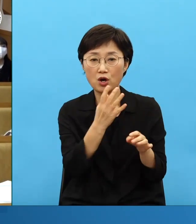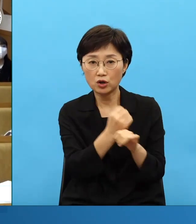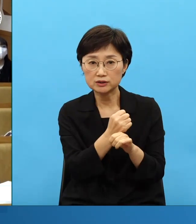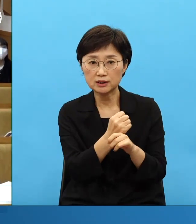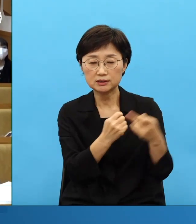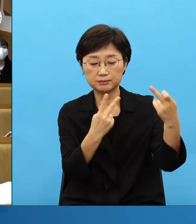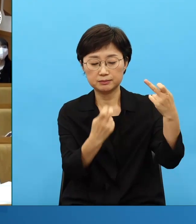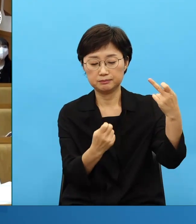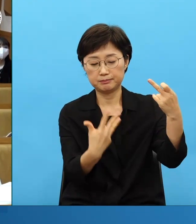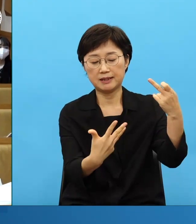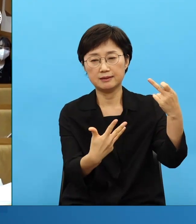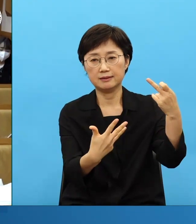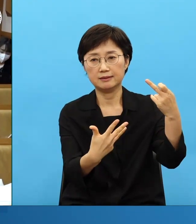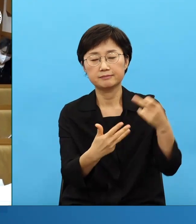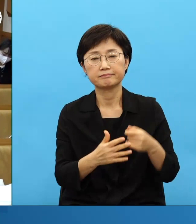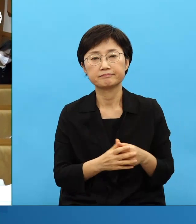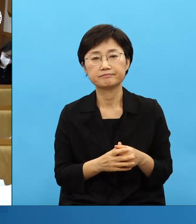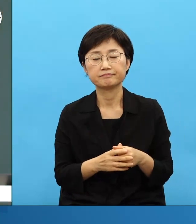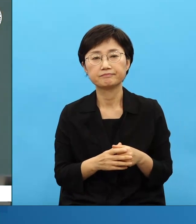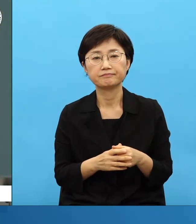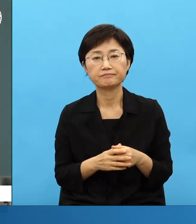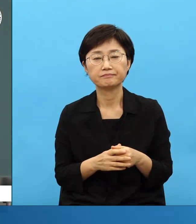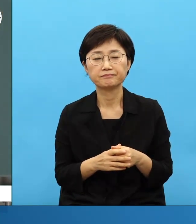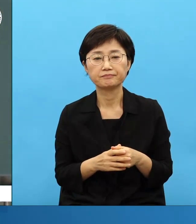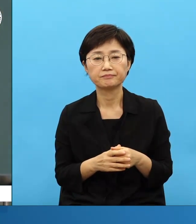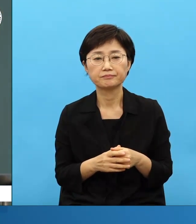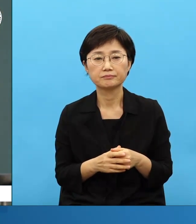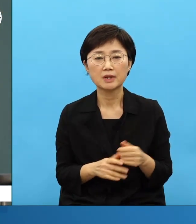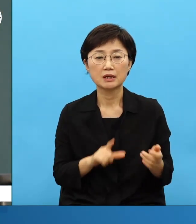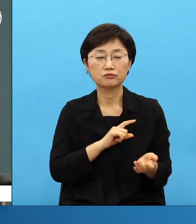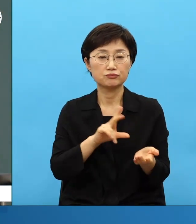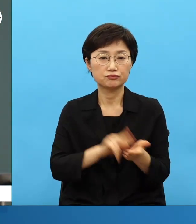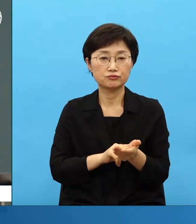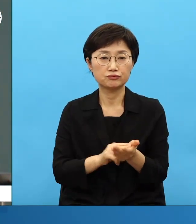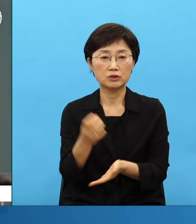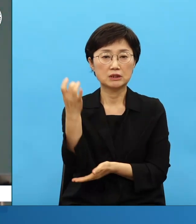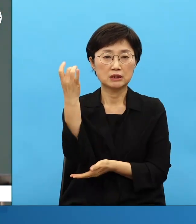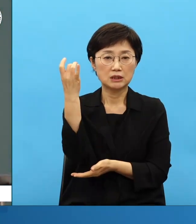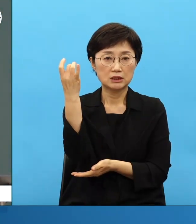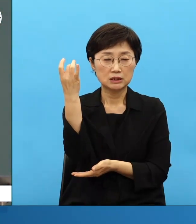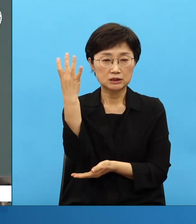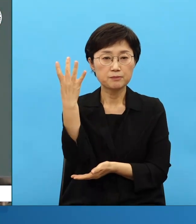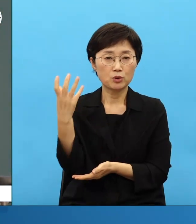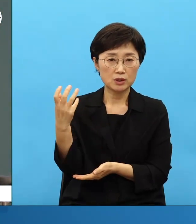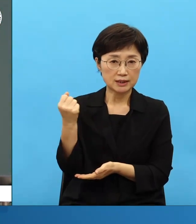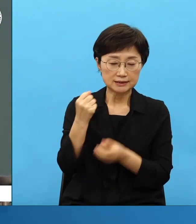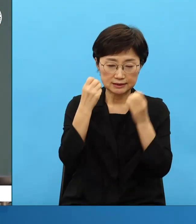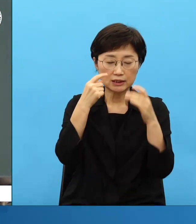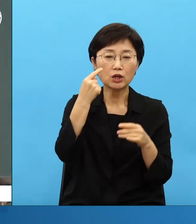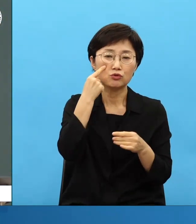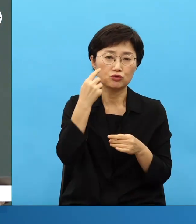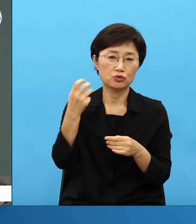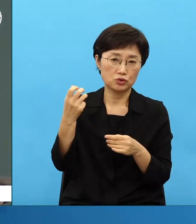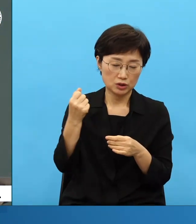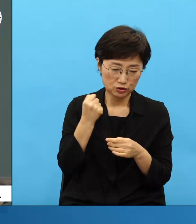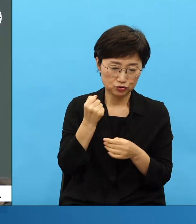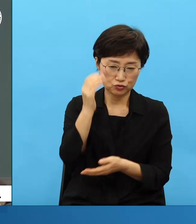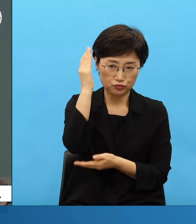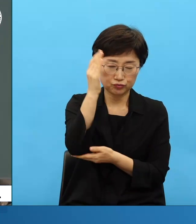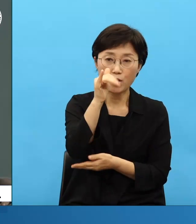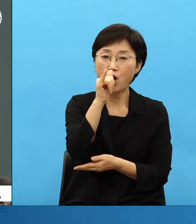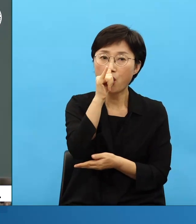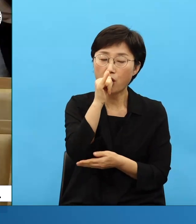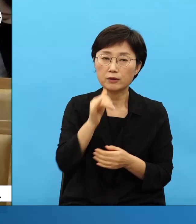덕평 RUTC에서 열립니다. 근본을 가진 새로운 눈이란 주제로 류광수 목사가 한강의 메시지를